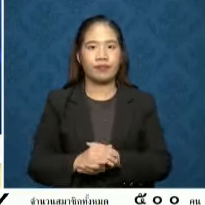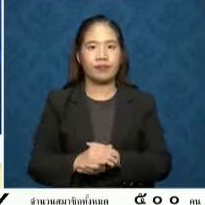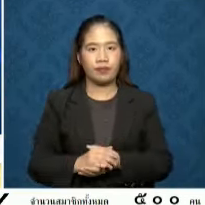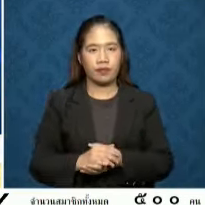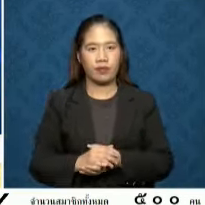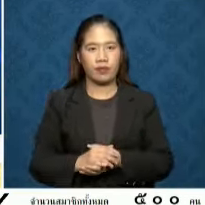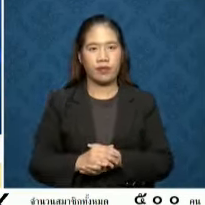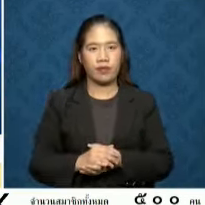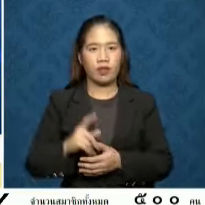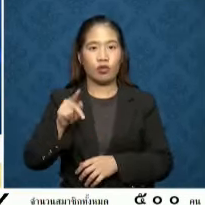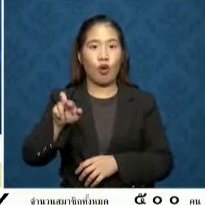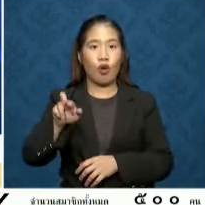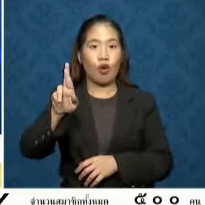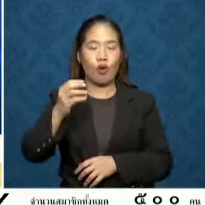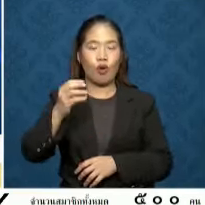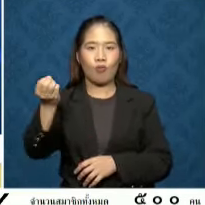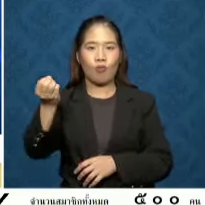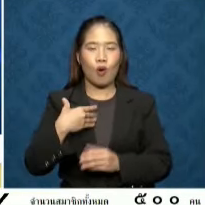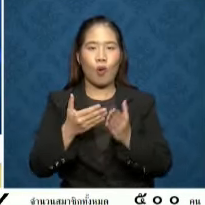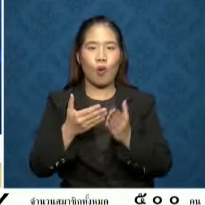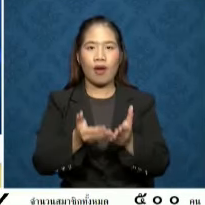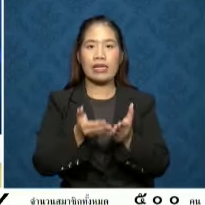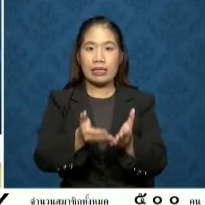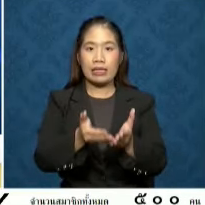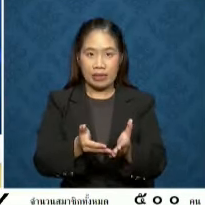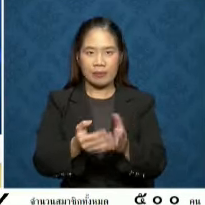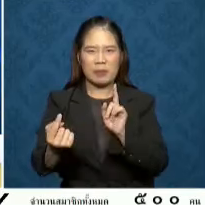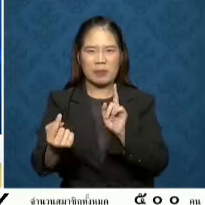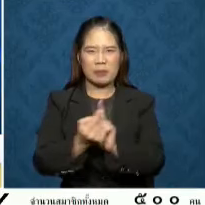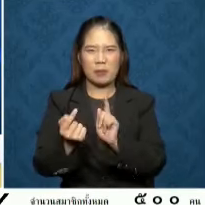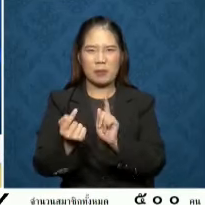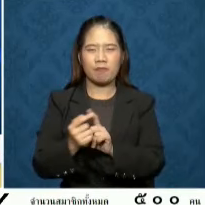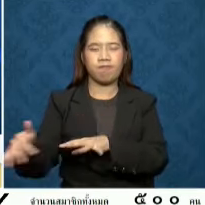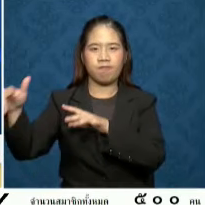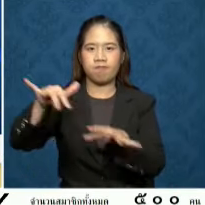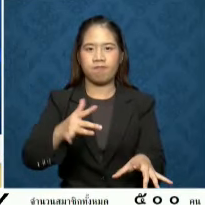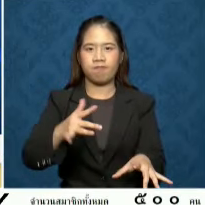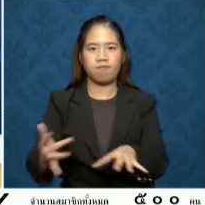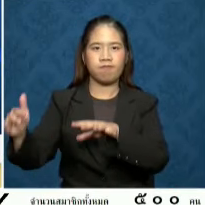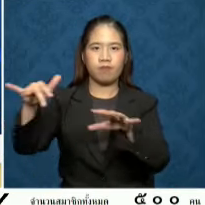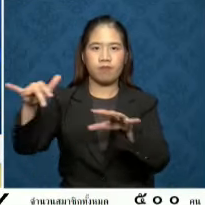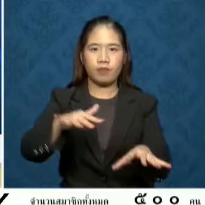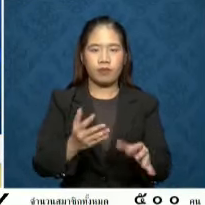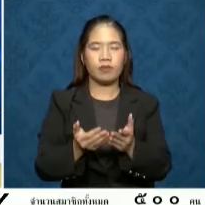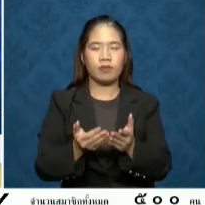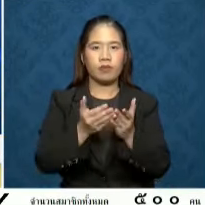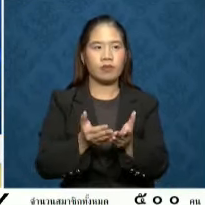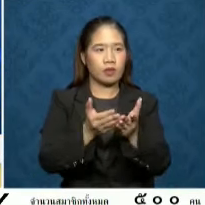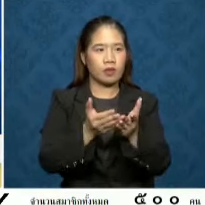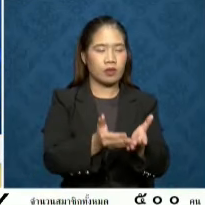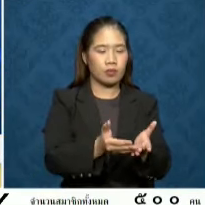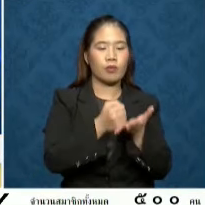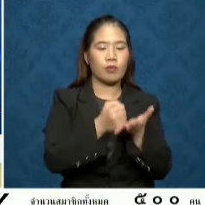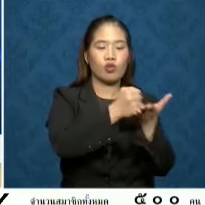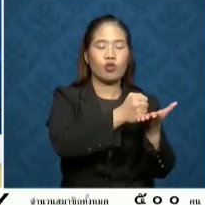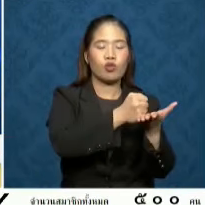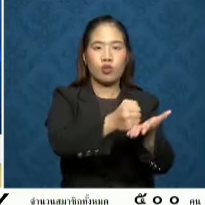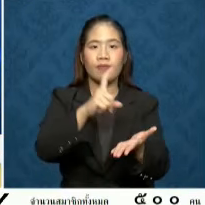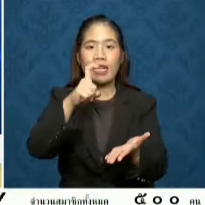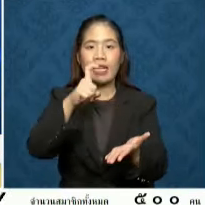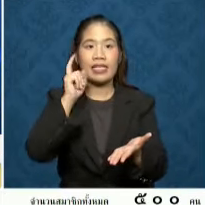ทรบอกว่าเรือกระบุรีไปถึงตอน2ทุ่ม52นาทีก็เจอคลื่นสูงครับเรือกระบุรีไม่สามารถเทียบเรือสุโขทัยเพื่อเข้าไปช่วยลูกเรือได้ความจริง